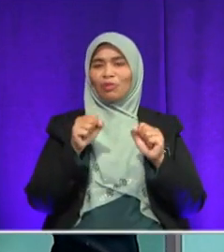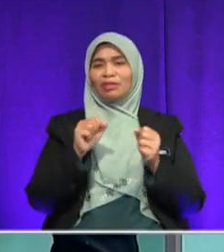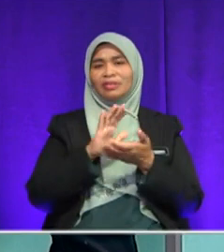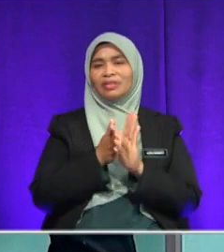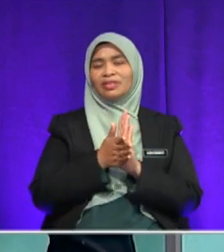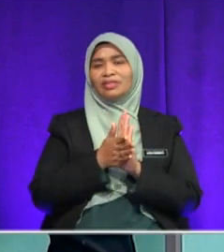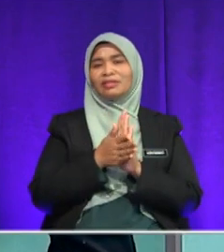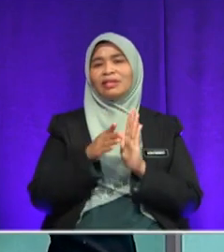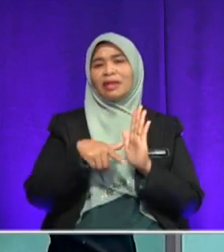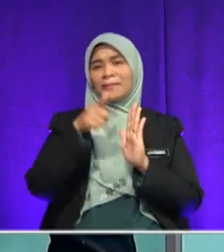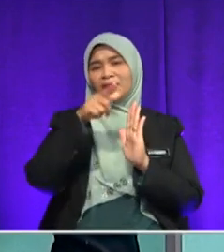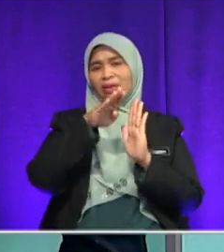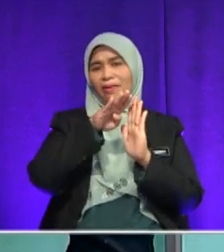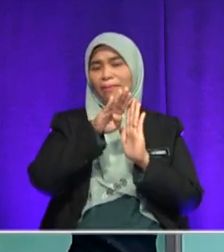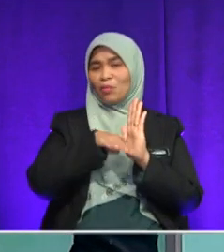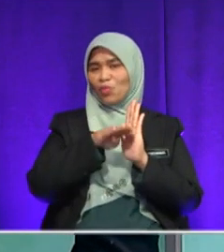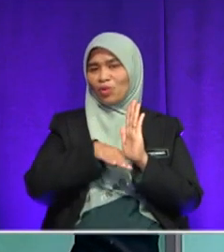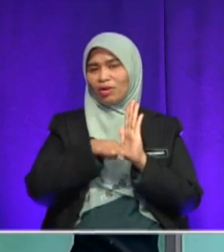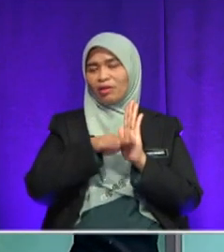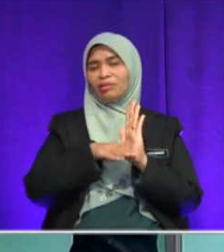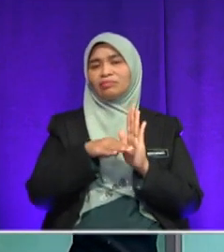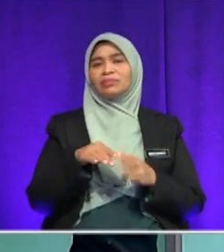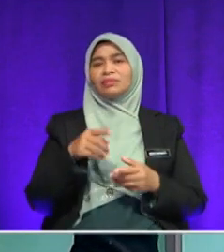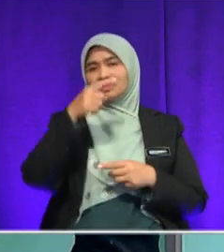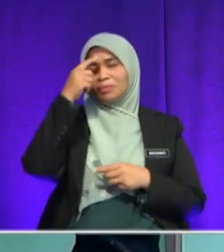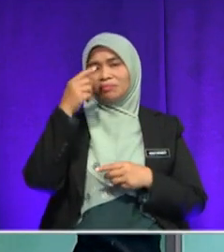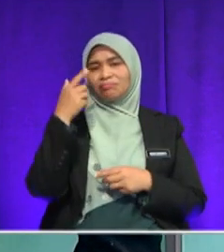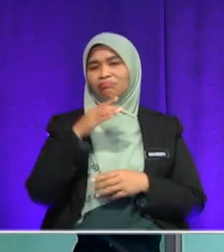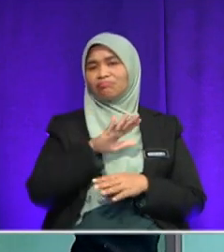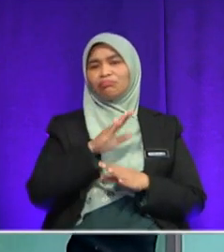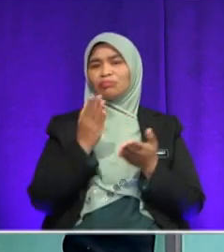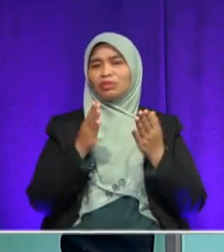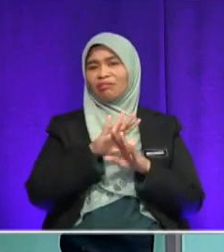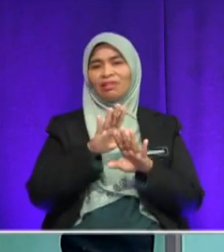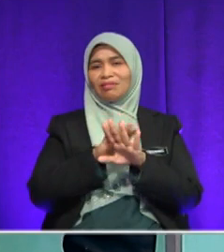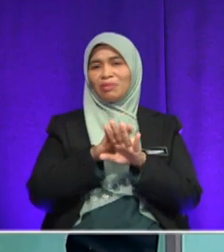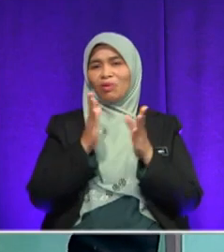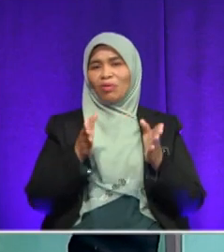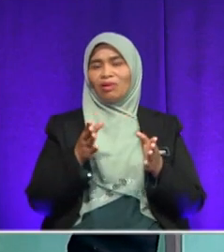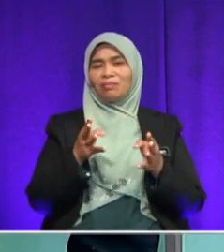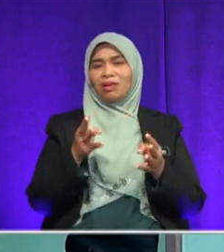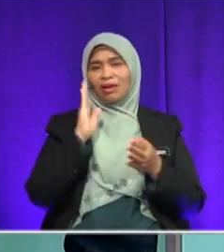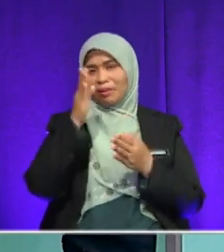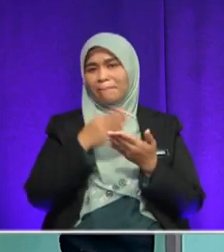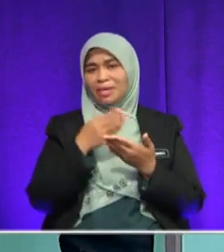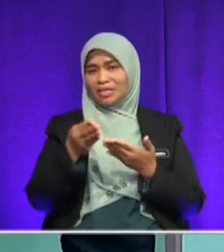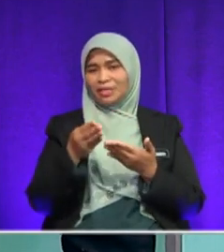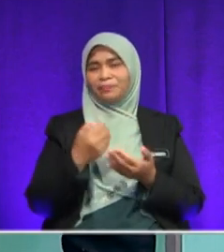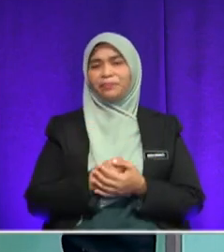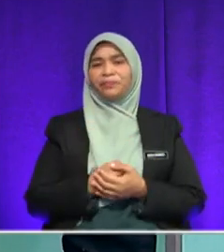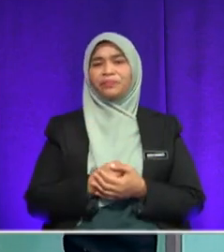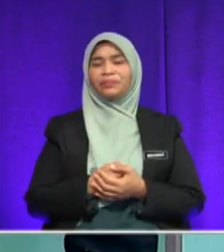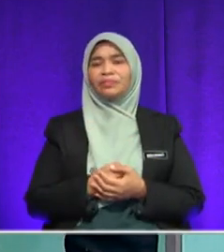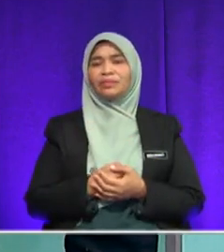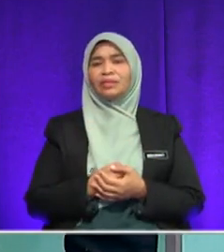semakin murah sebab tak ramai lagi orang akan membeli pelitup muka. Ini berkaitan dengan dasar kerajaanlah.